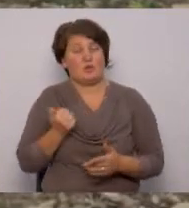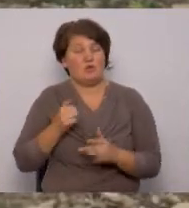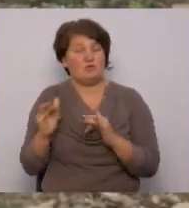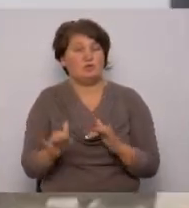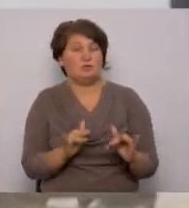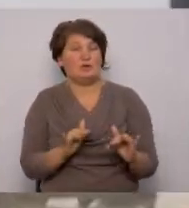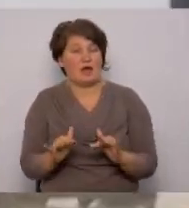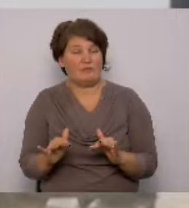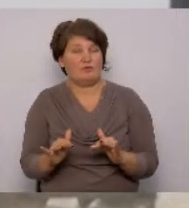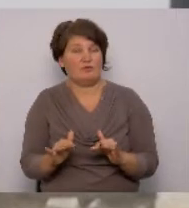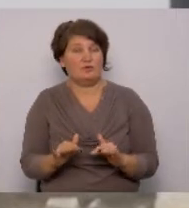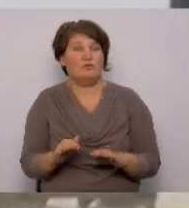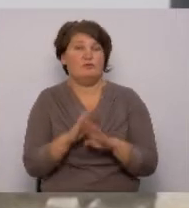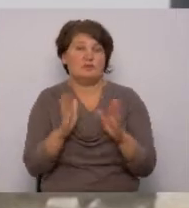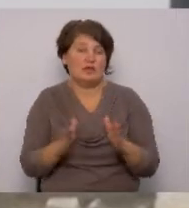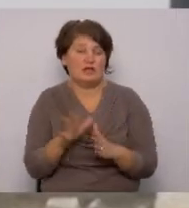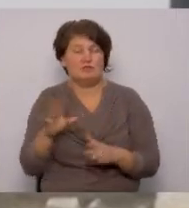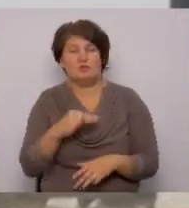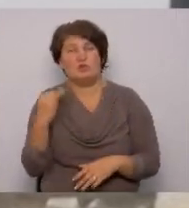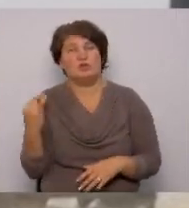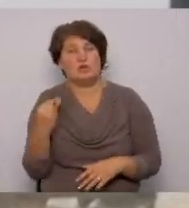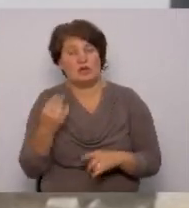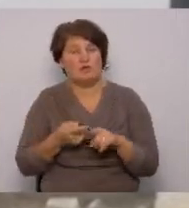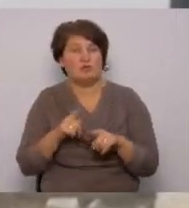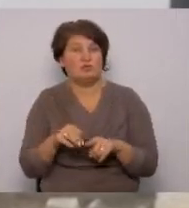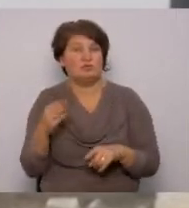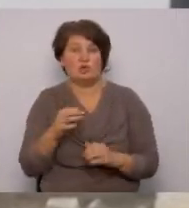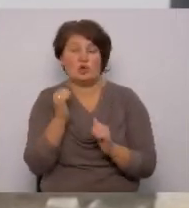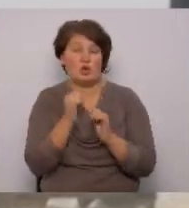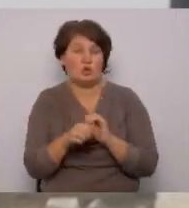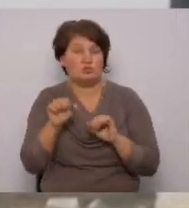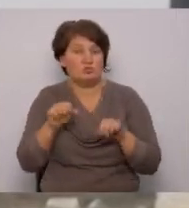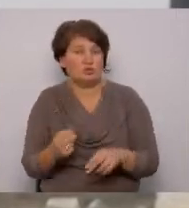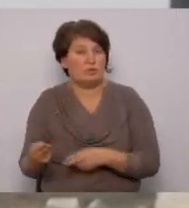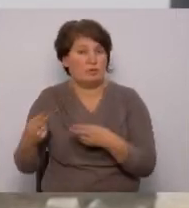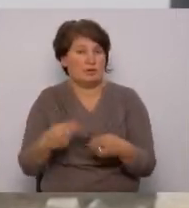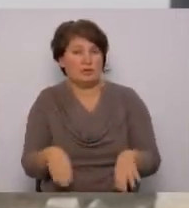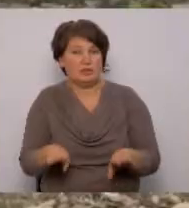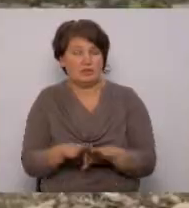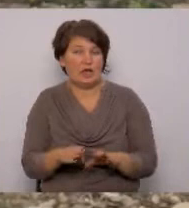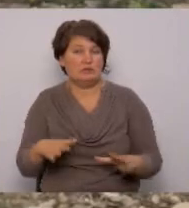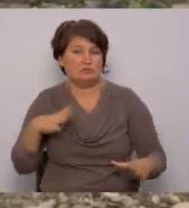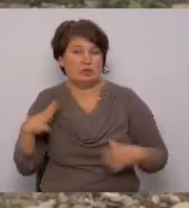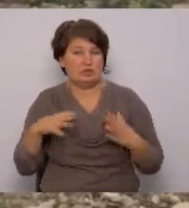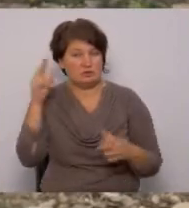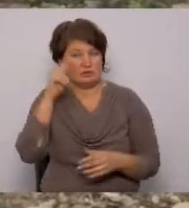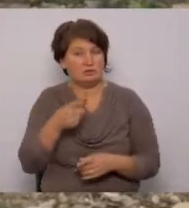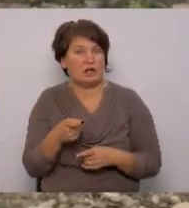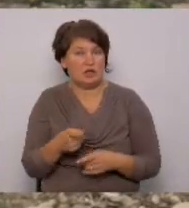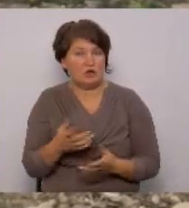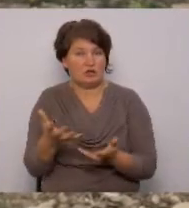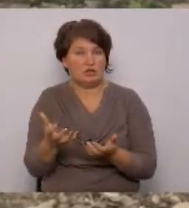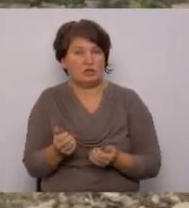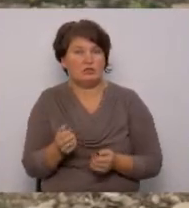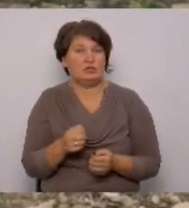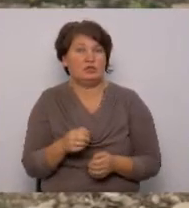військовим взагалі. Тут взагалі дуже все цікаво, тому що не кожен може приїхати так на стрілецькі збори, отримати автомат,